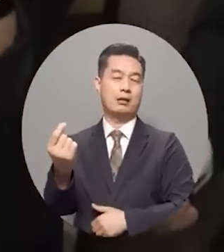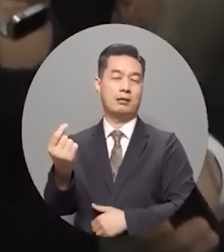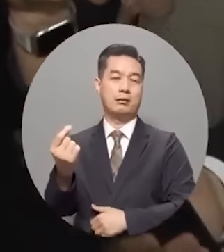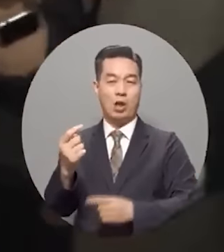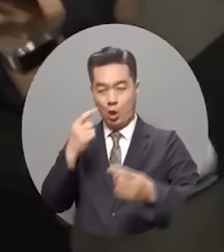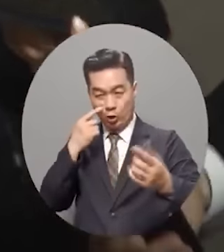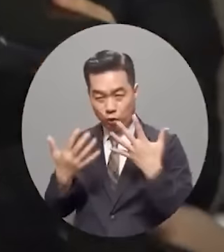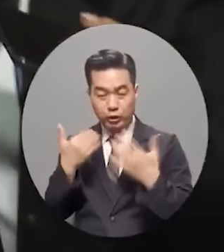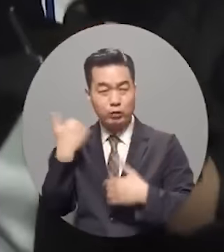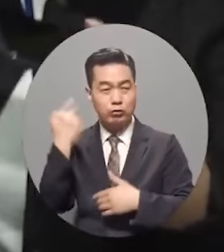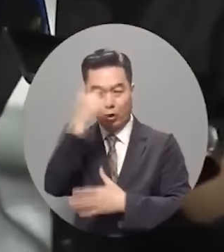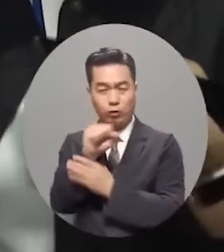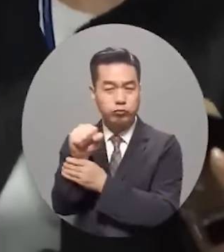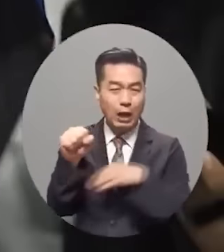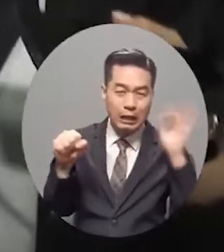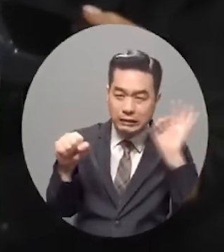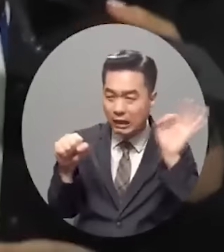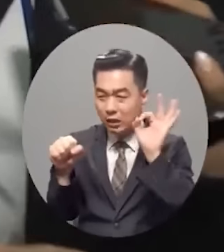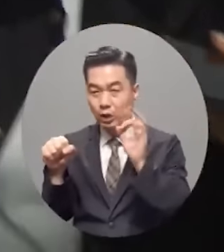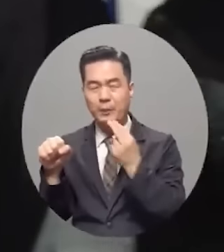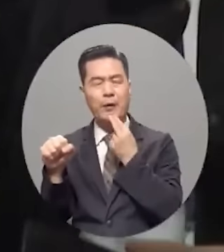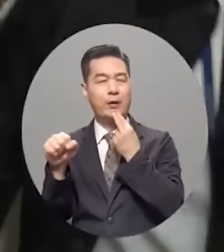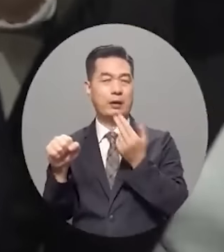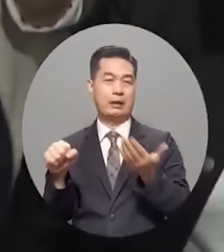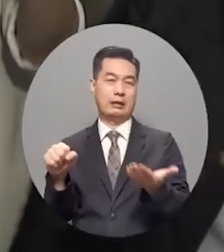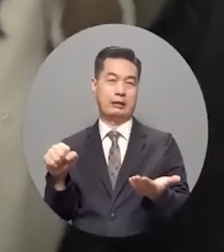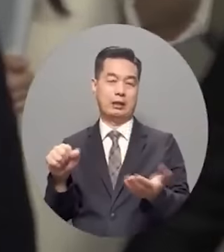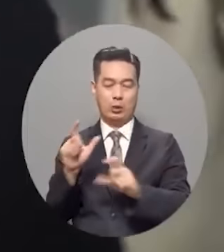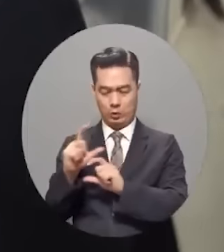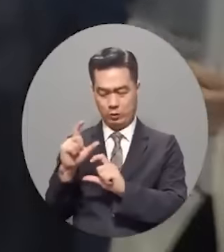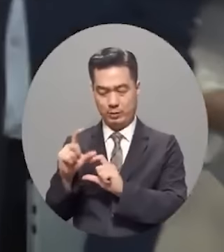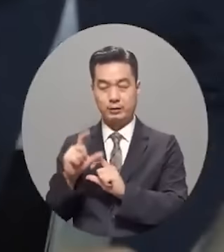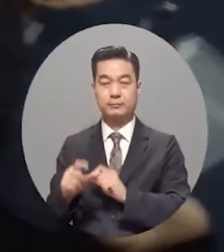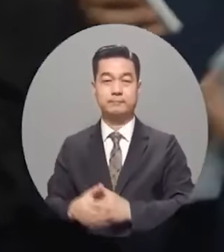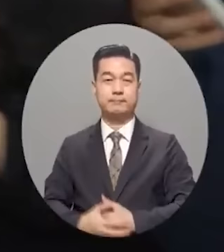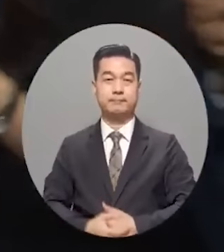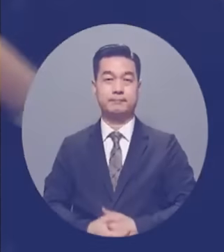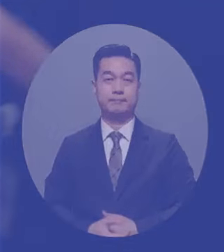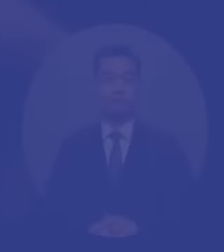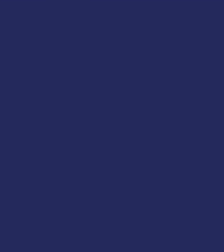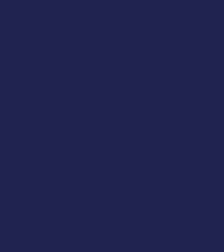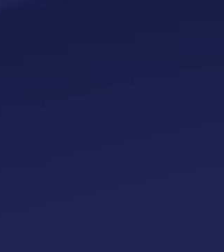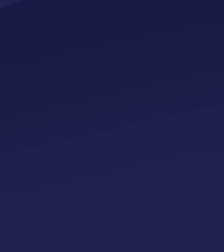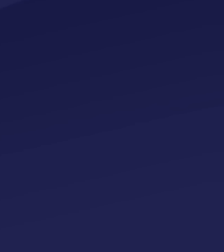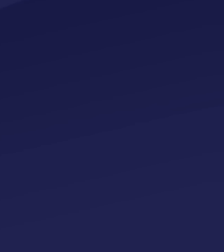뚜렷한 새 인물도 없어 여당의 고심이 깊어지고 있습니다. MBC 뉴스 윤수환입니다.